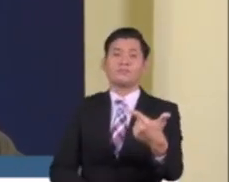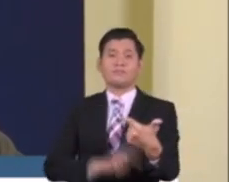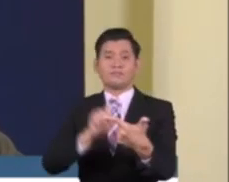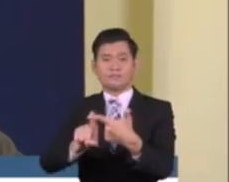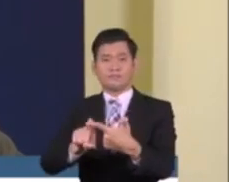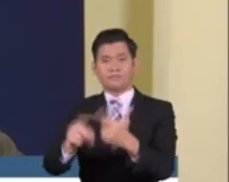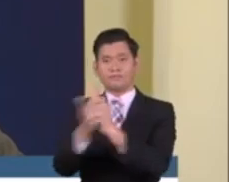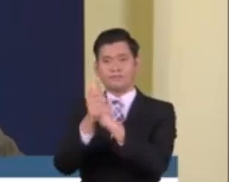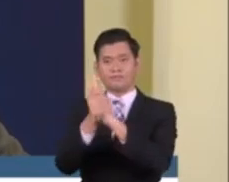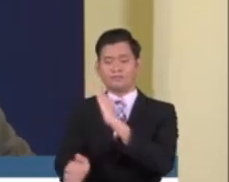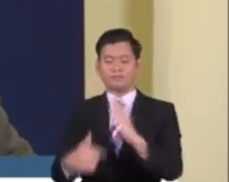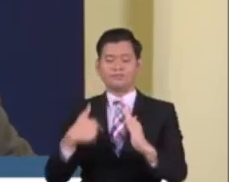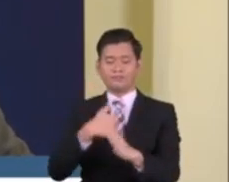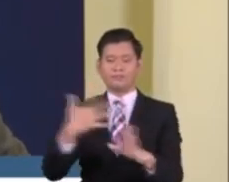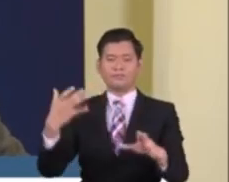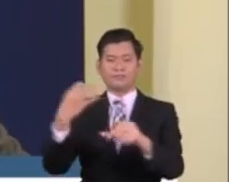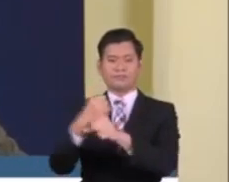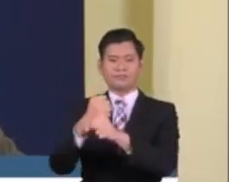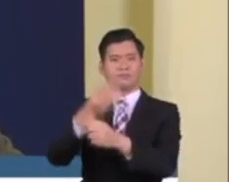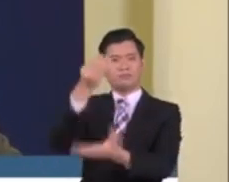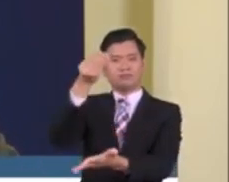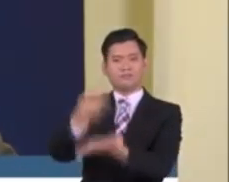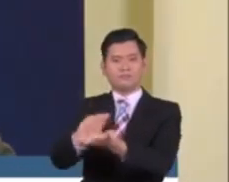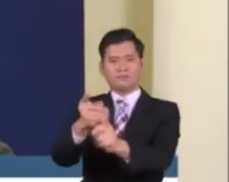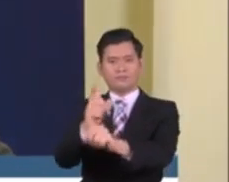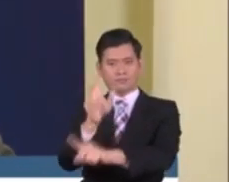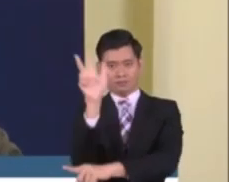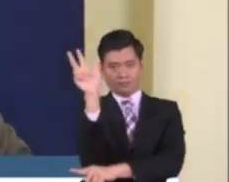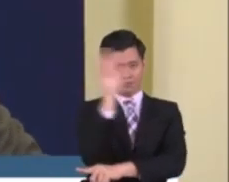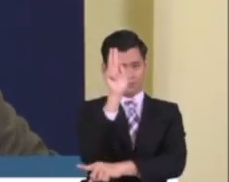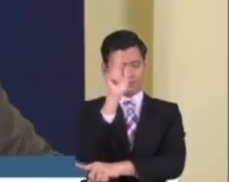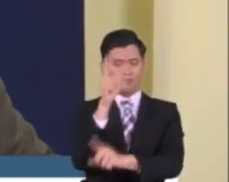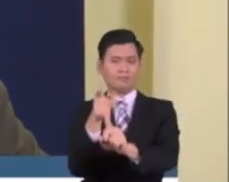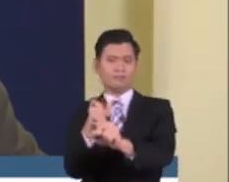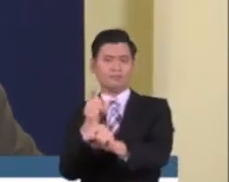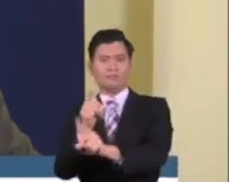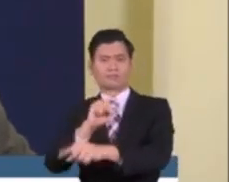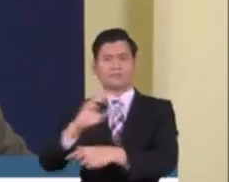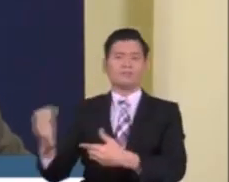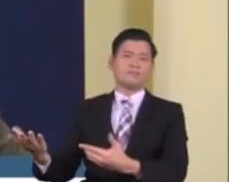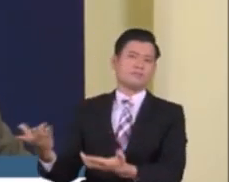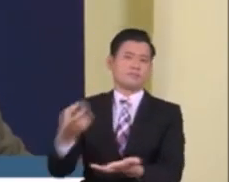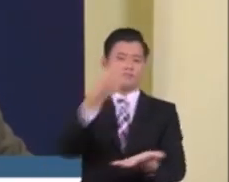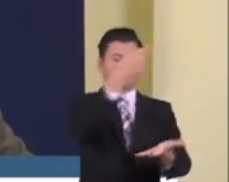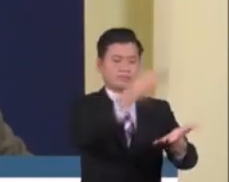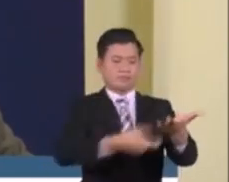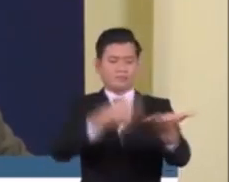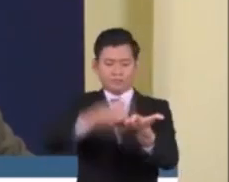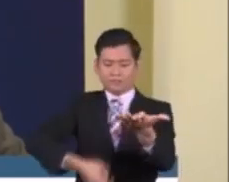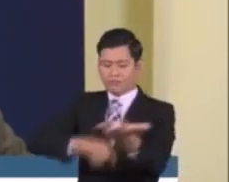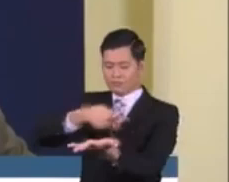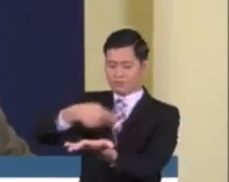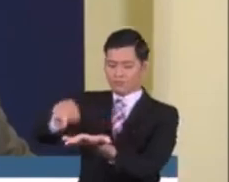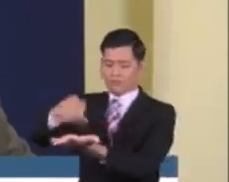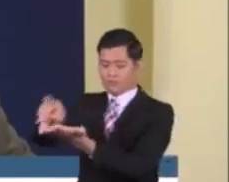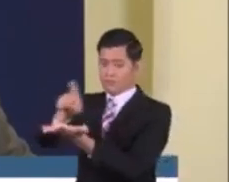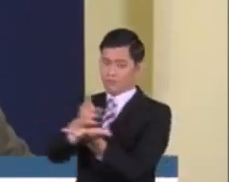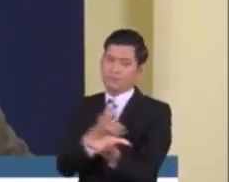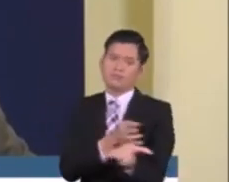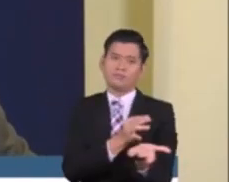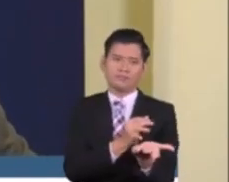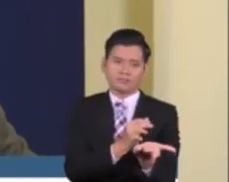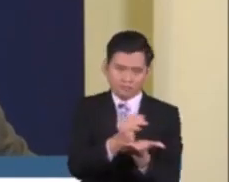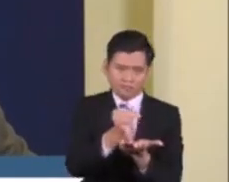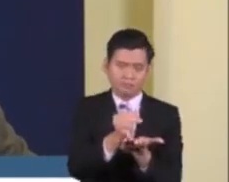kecekapan untuk kita mendapatkan pendapatan kepada kerajaan melalui kutipan cukai yang lebih terus, lebih